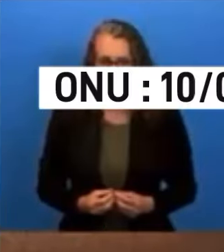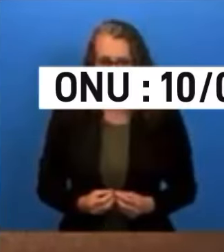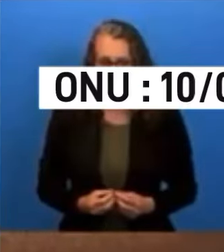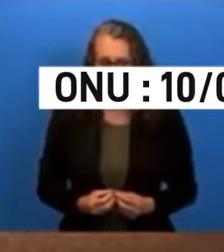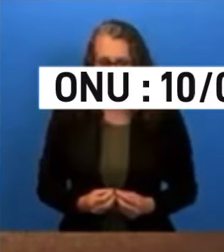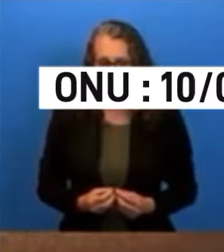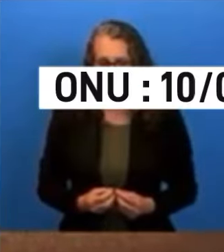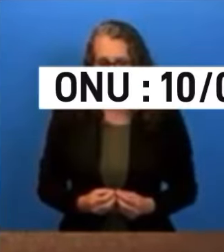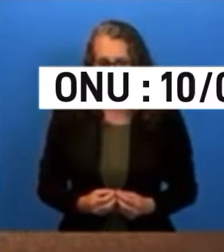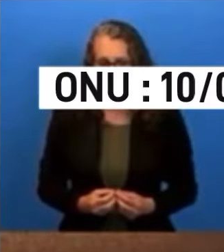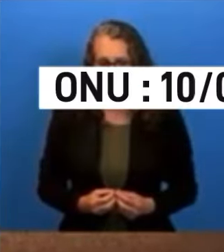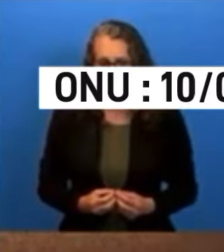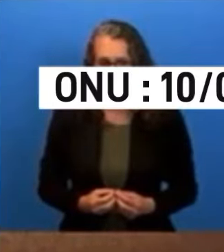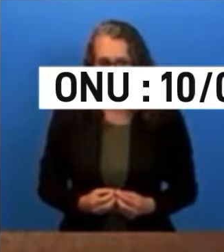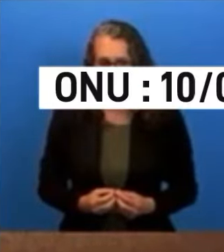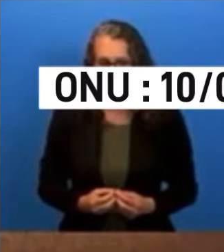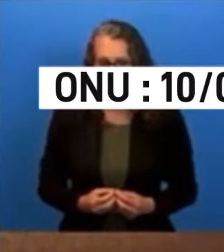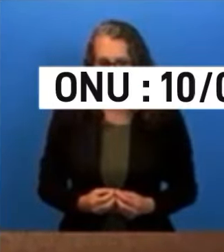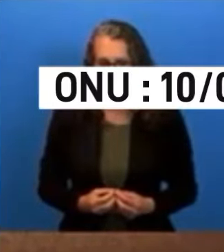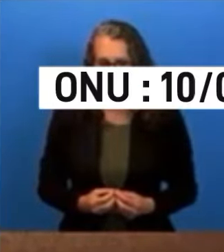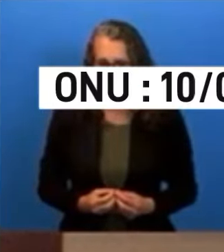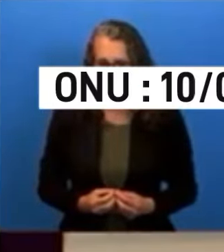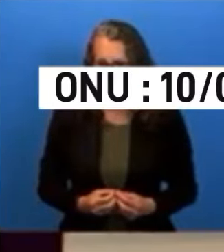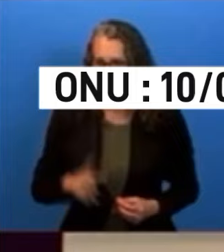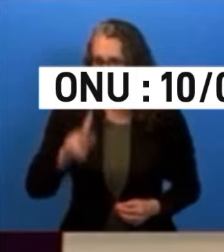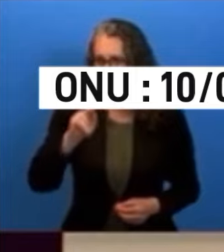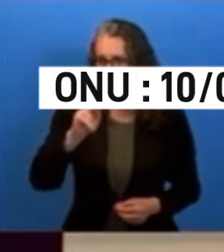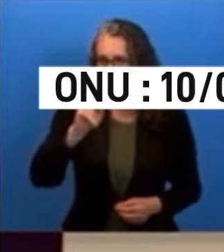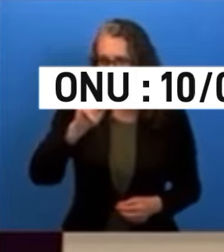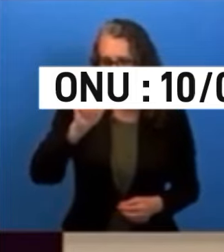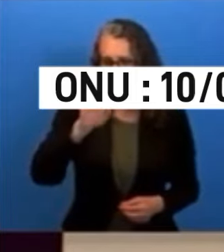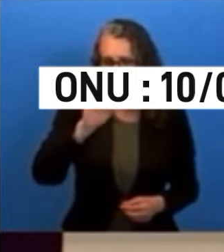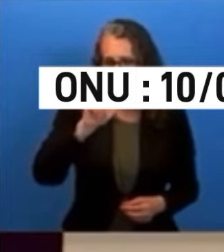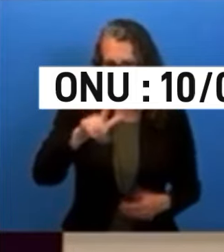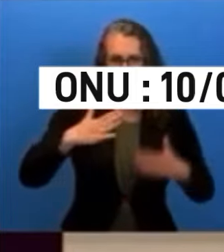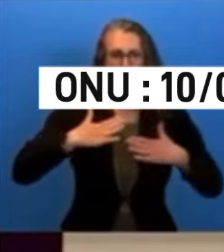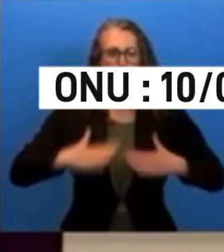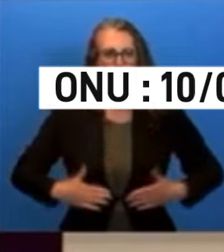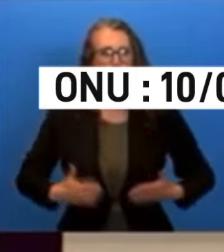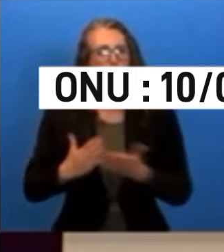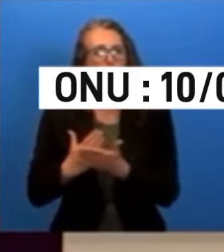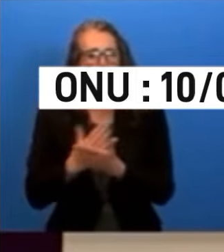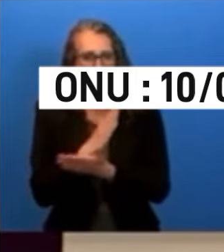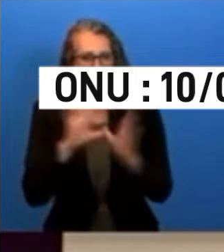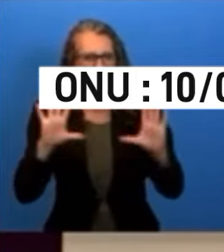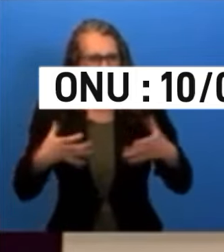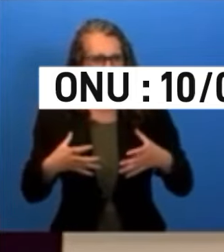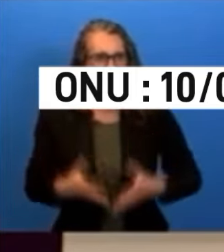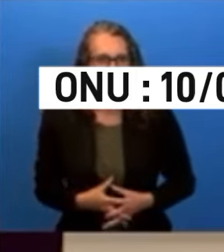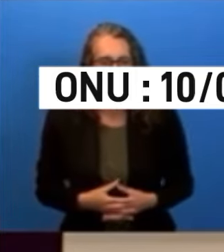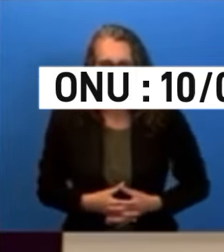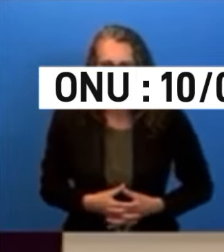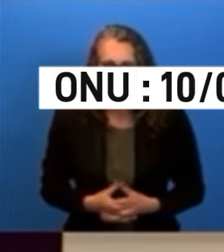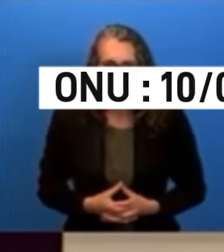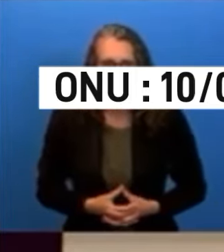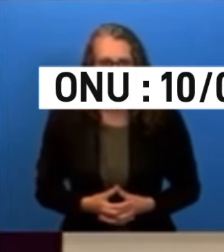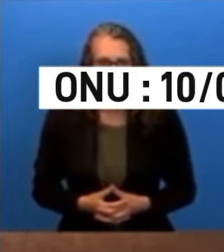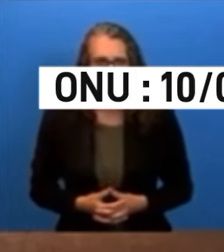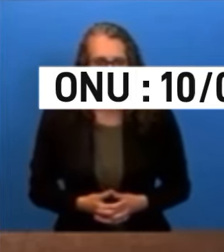جافا كابيل هيومن رايتس ليج. الكلمة لجامعة حقوق الإنسان